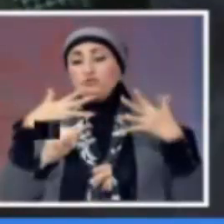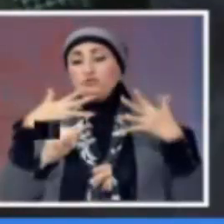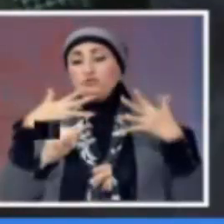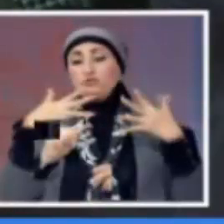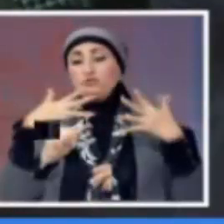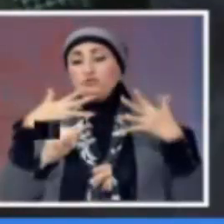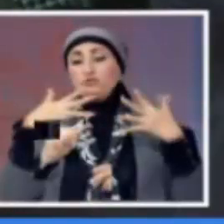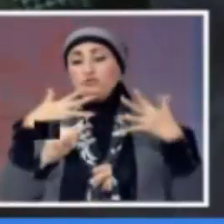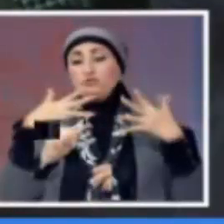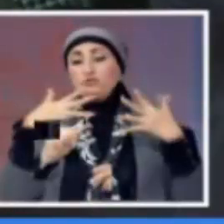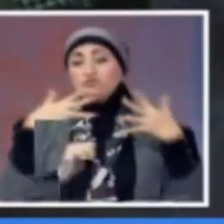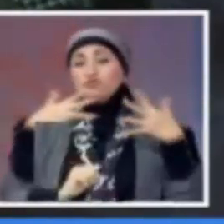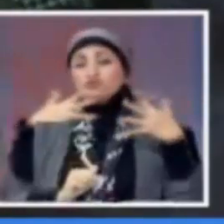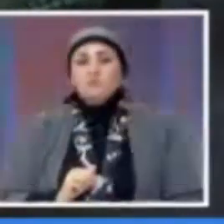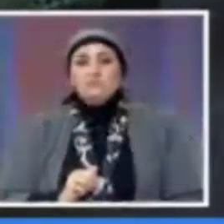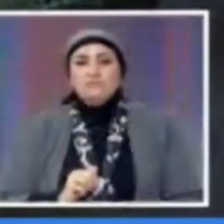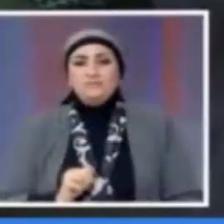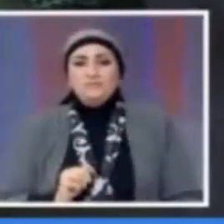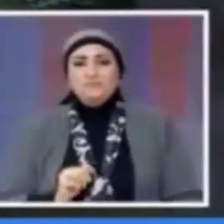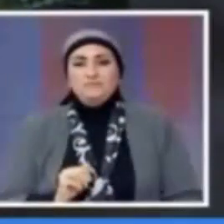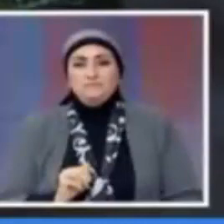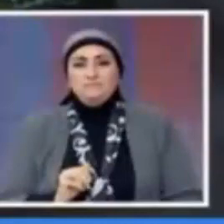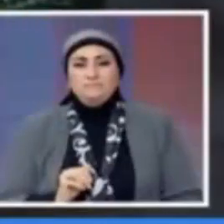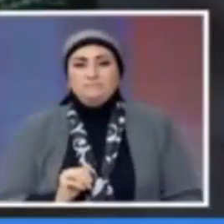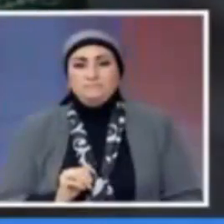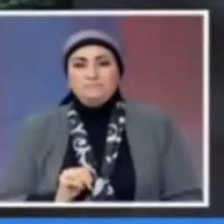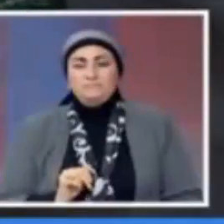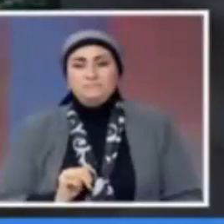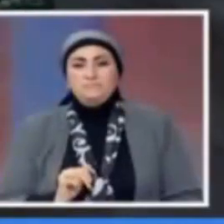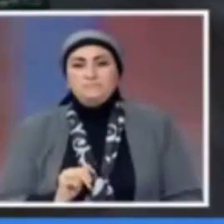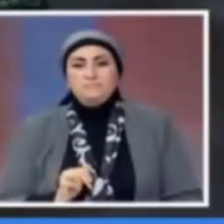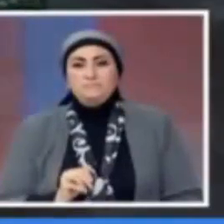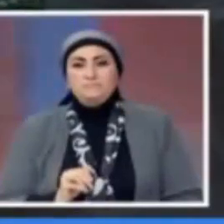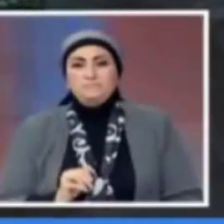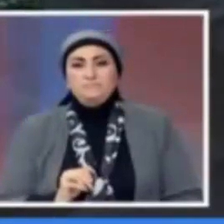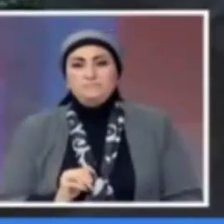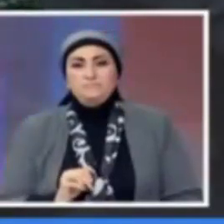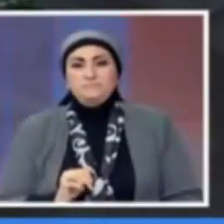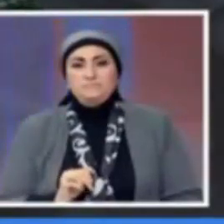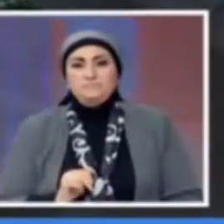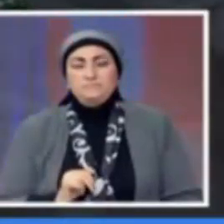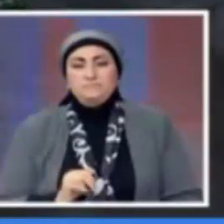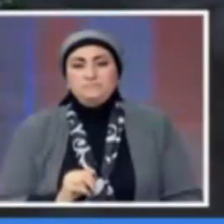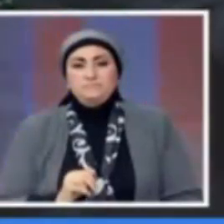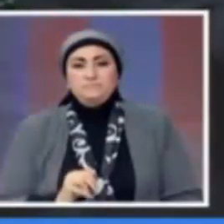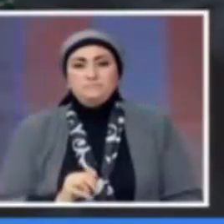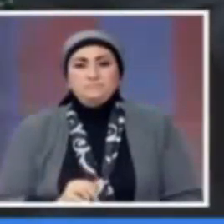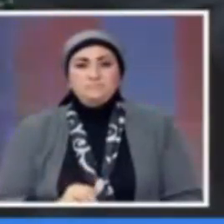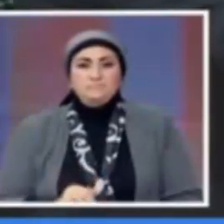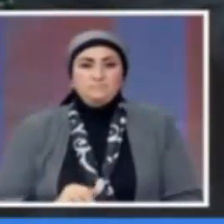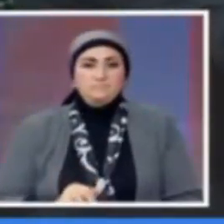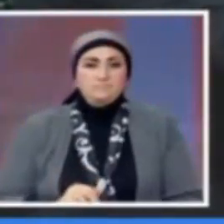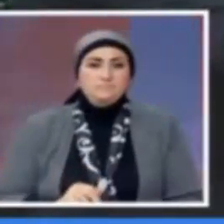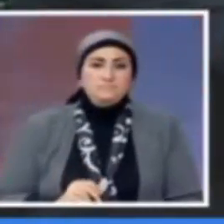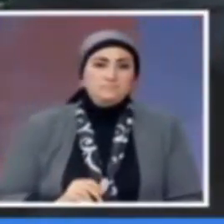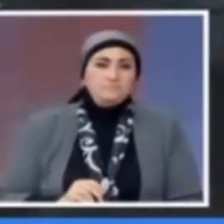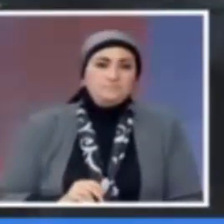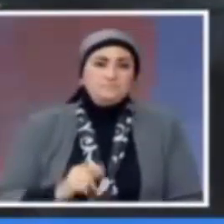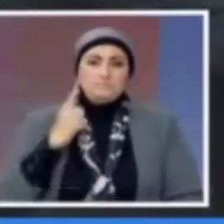برضو عن سيادتكم لهذه الكابينة. اتفضل باشمهندس عبده كده الورش الانتاجية، اتفضل. جرب هنا في بسنسور